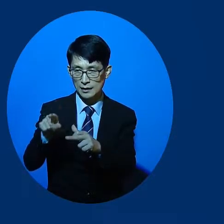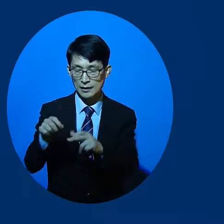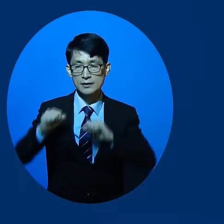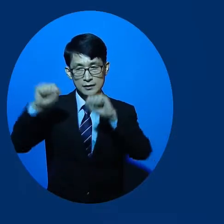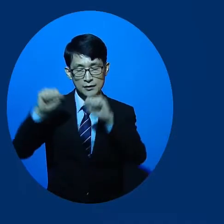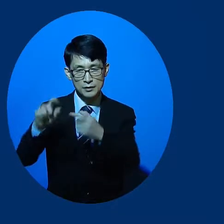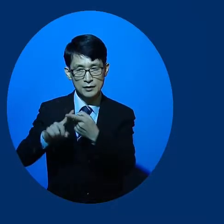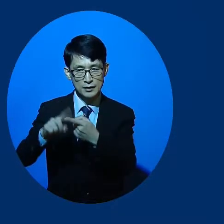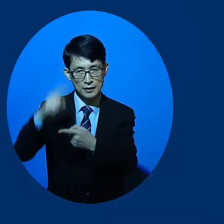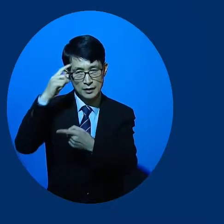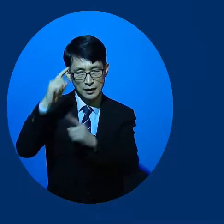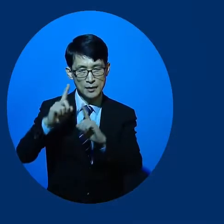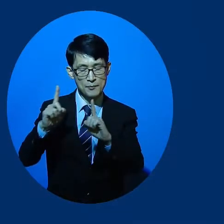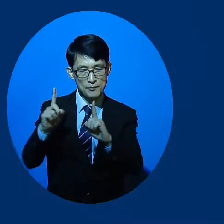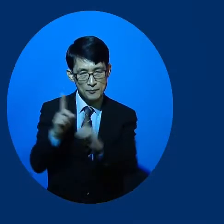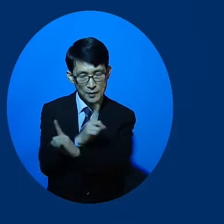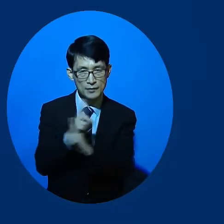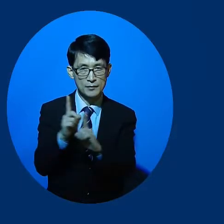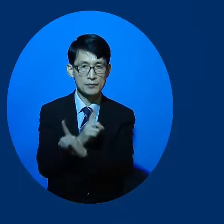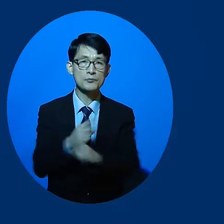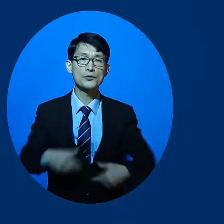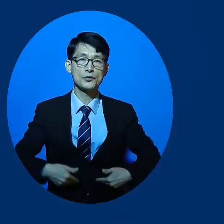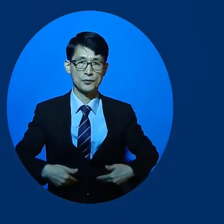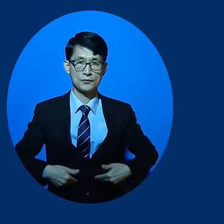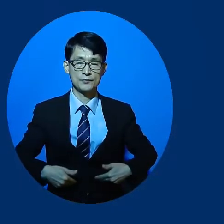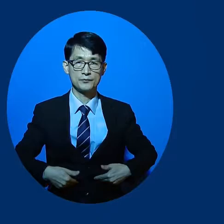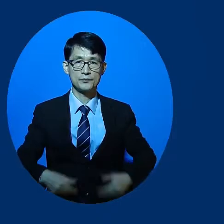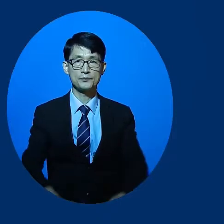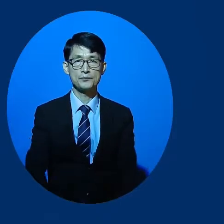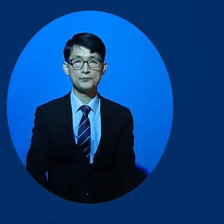대한 인식 개선이 이루어져야 할 것입니다.